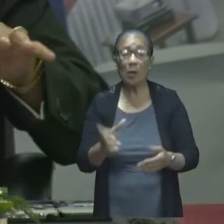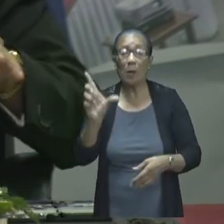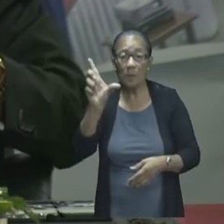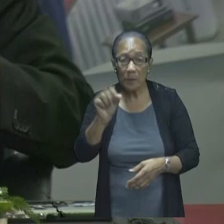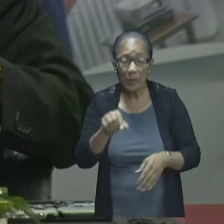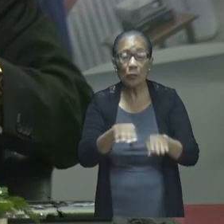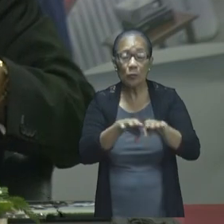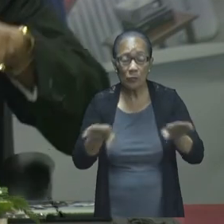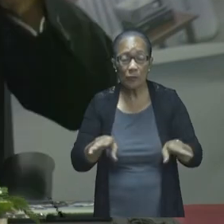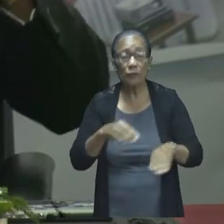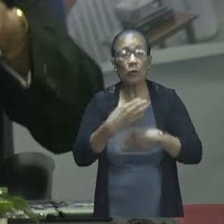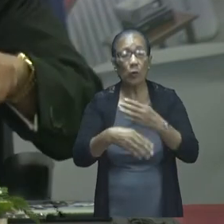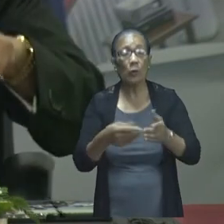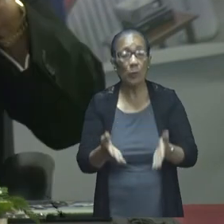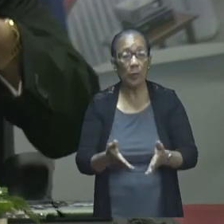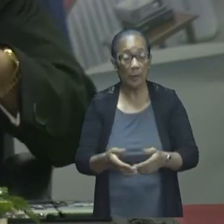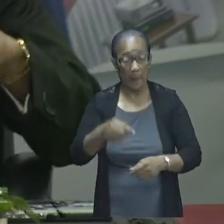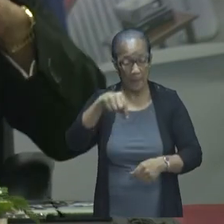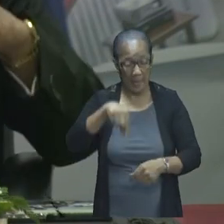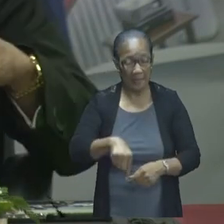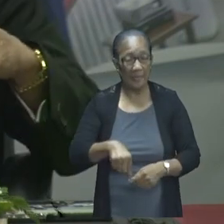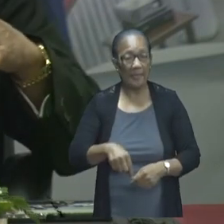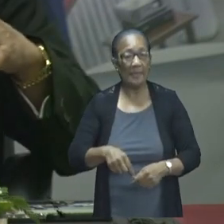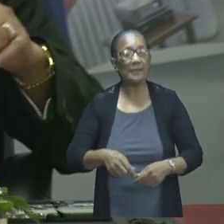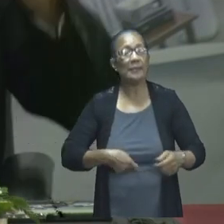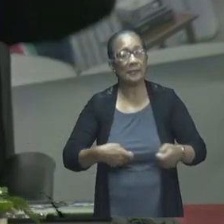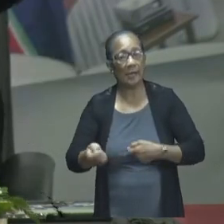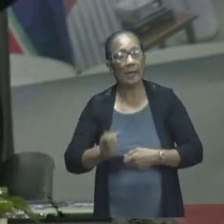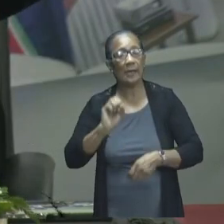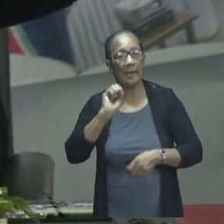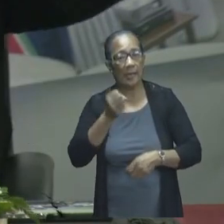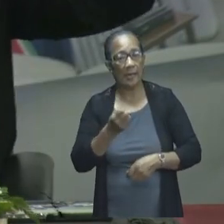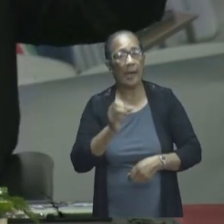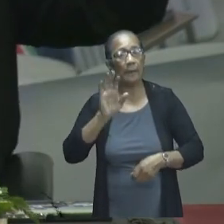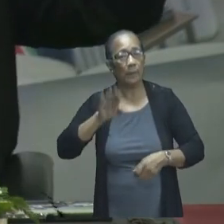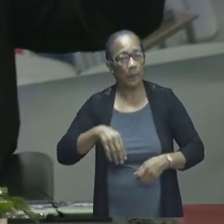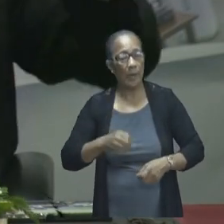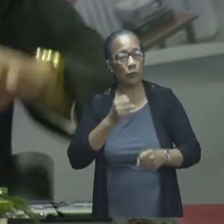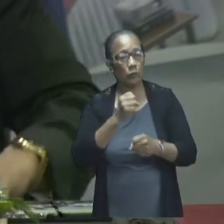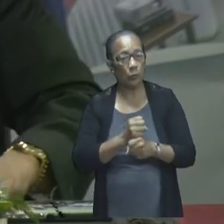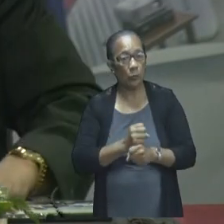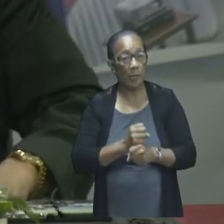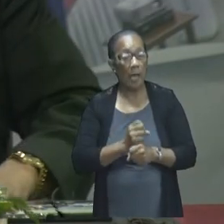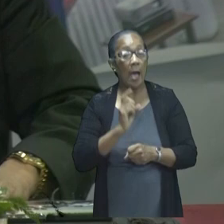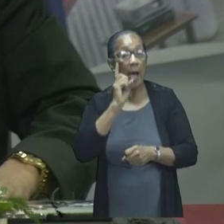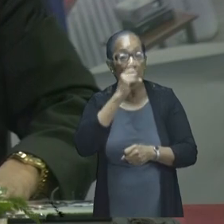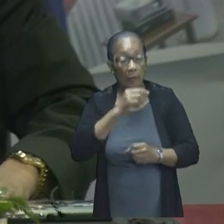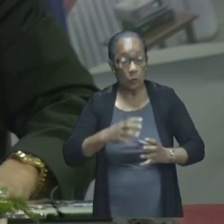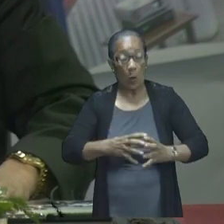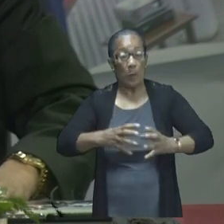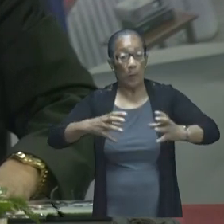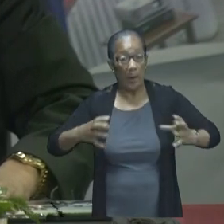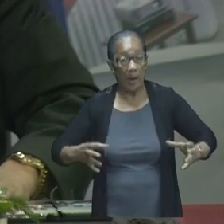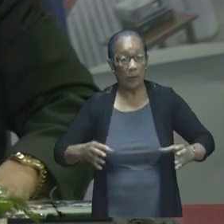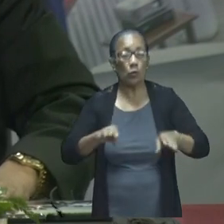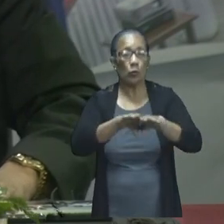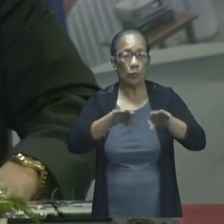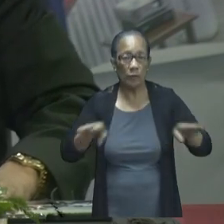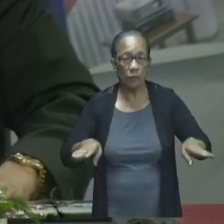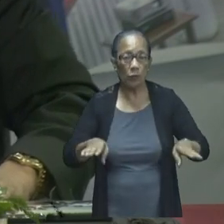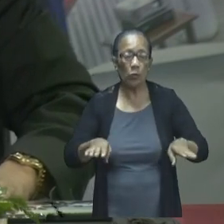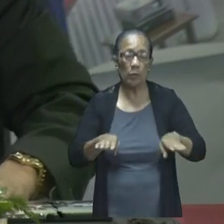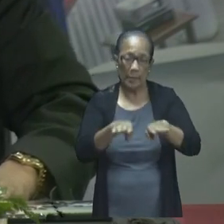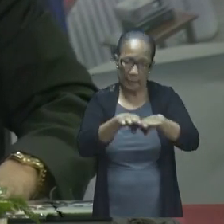afspelen maar deze zaken kan je pas realiseren als je op macroniveau die stabiliteit heb als je op